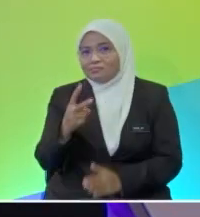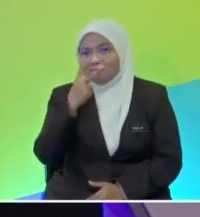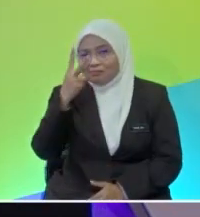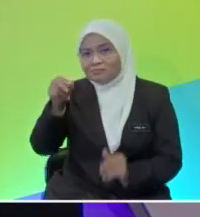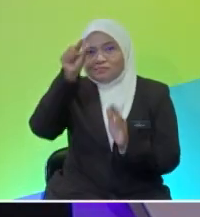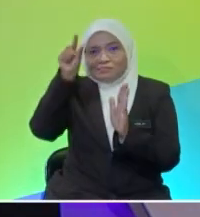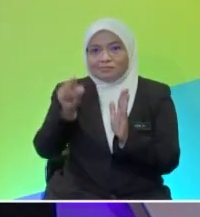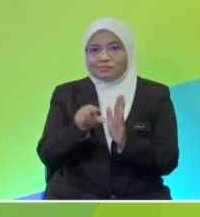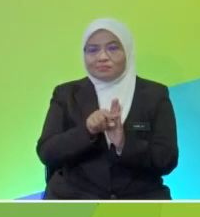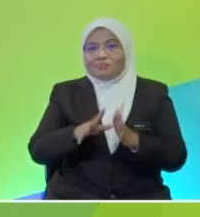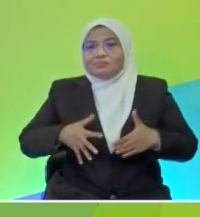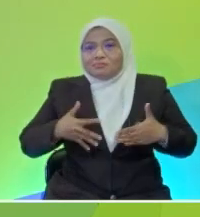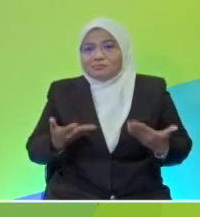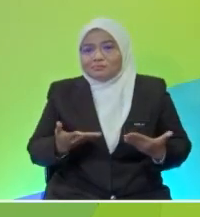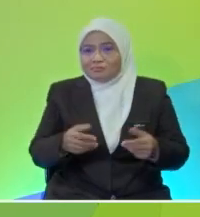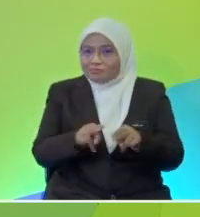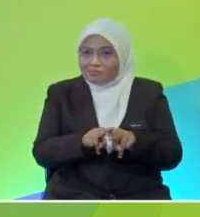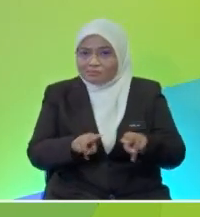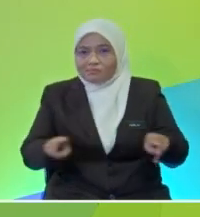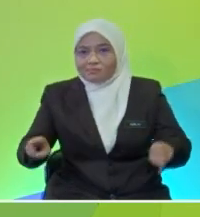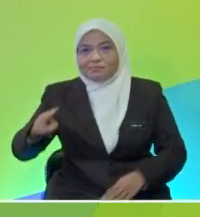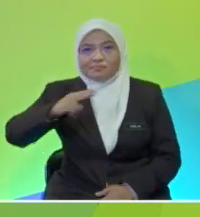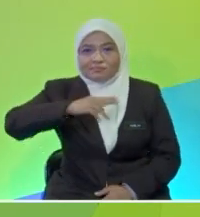Jadi kalau di dalam dunia